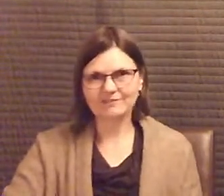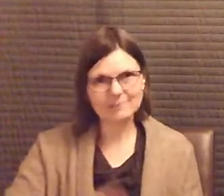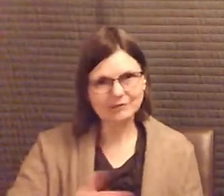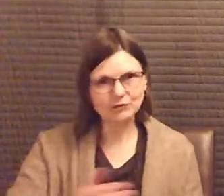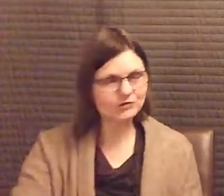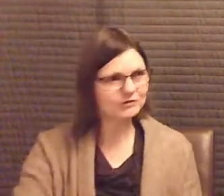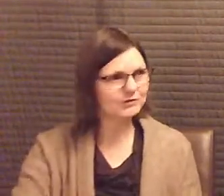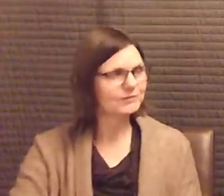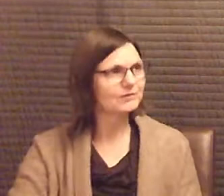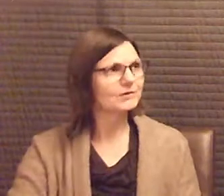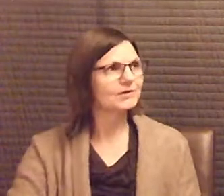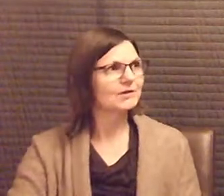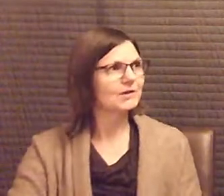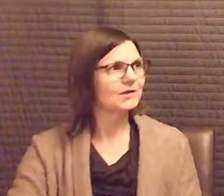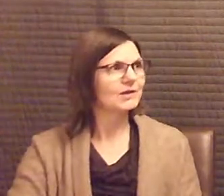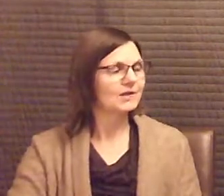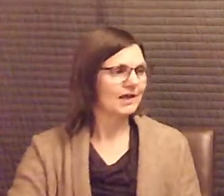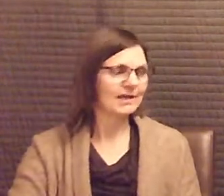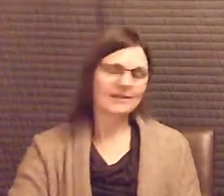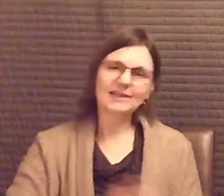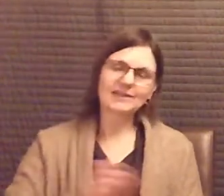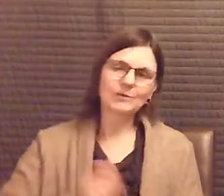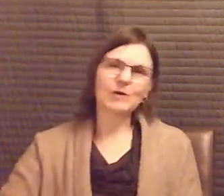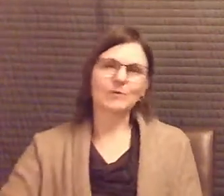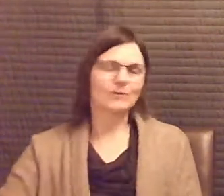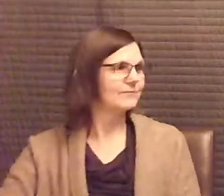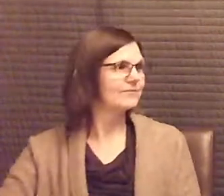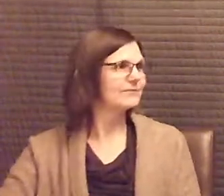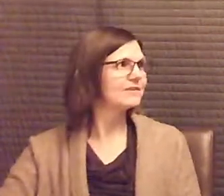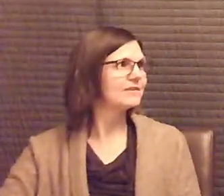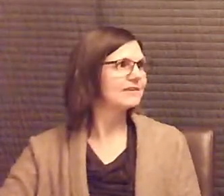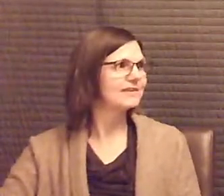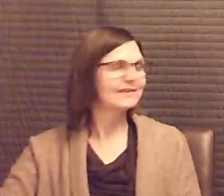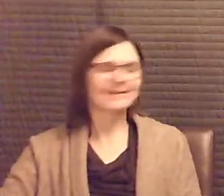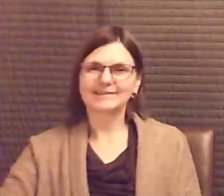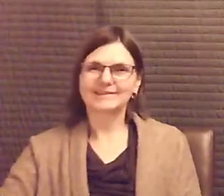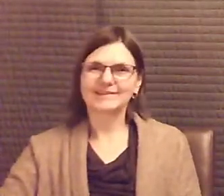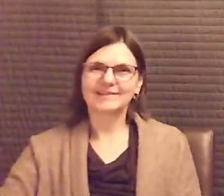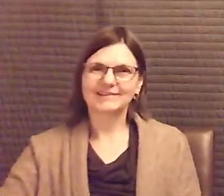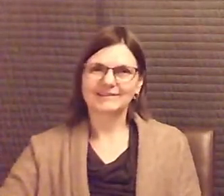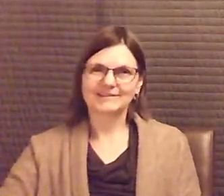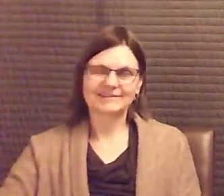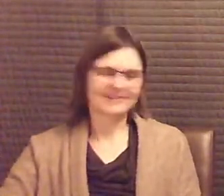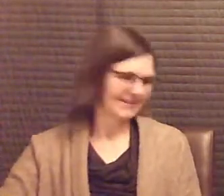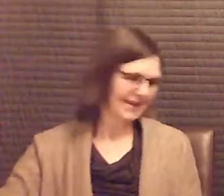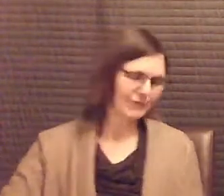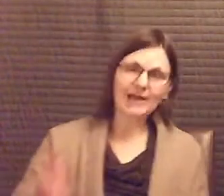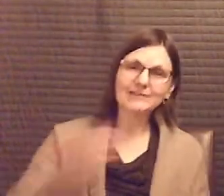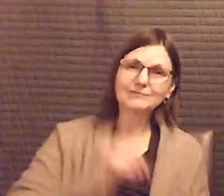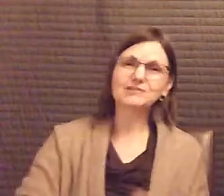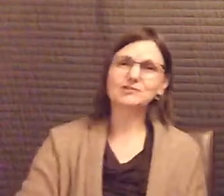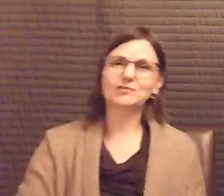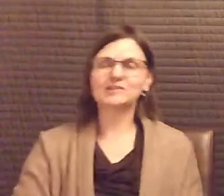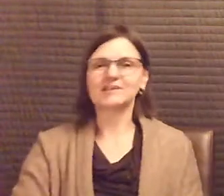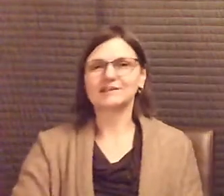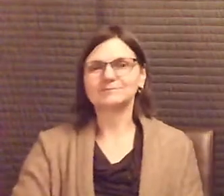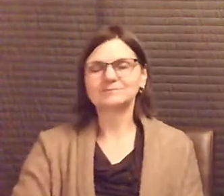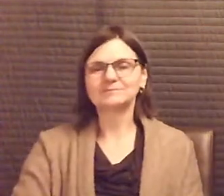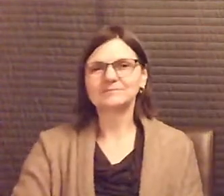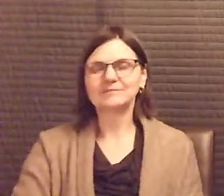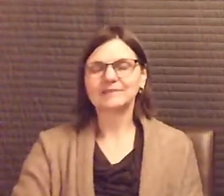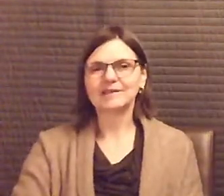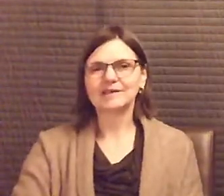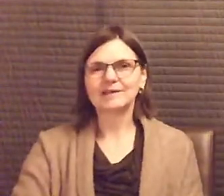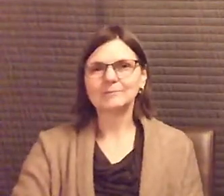reclame aan de christen jonge ding wauw en dan denk je wat lukovic die is fisherman sbk bereiken vis is geworden zijn